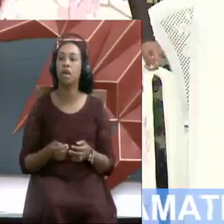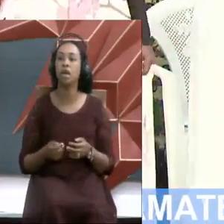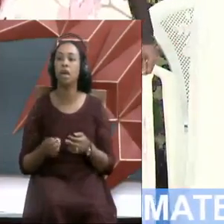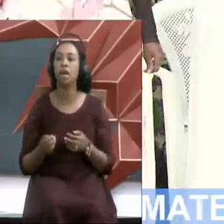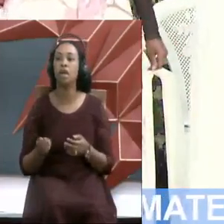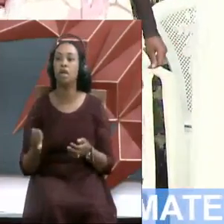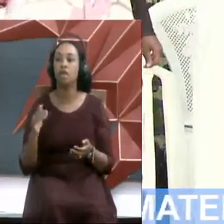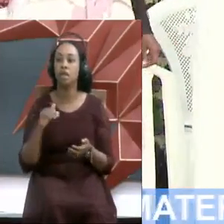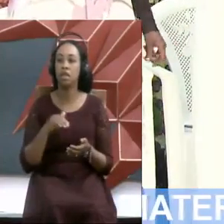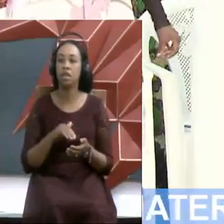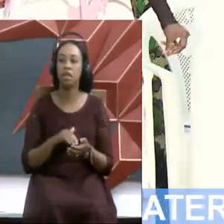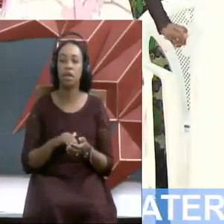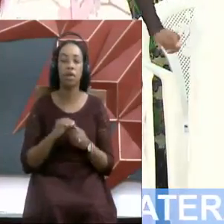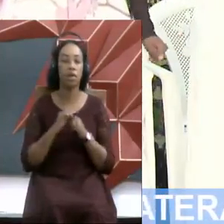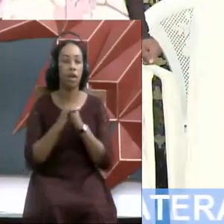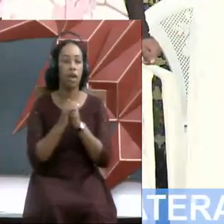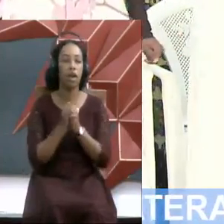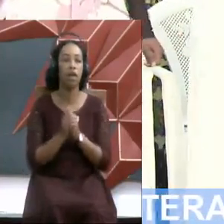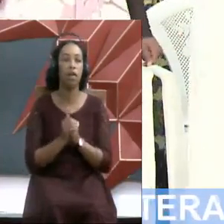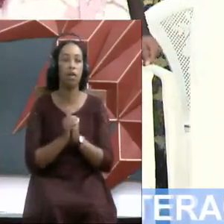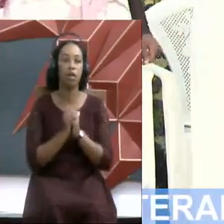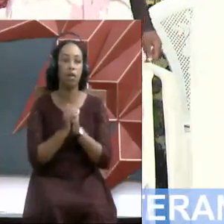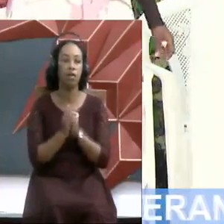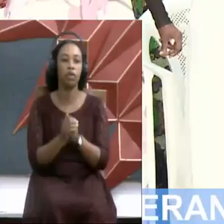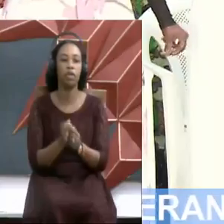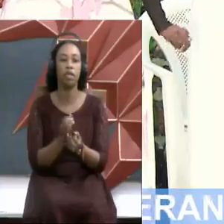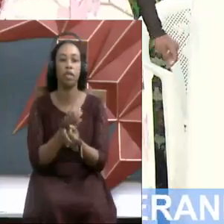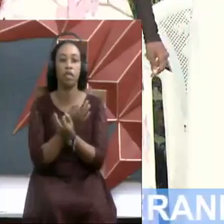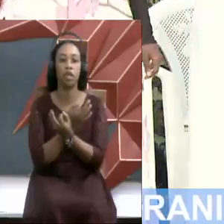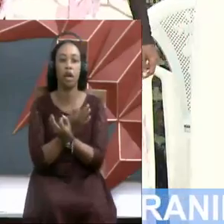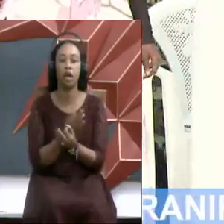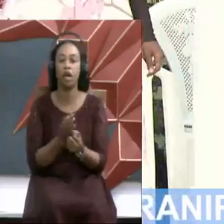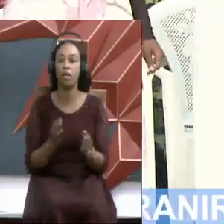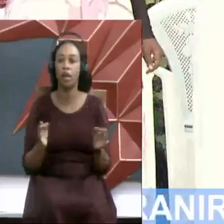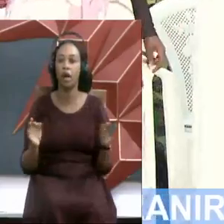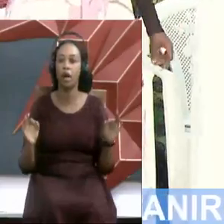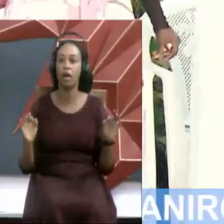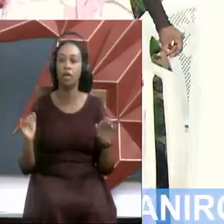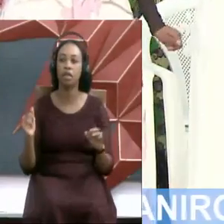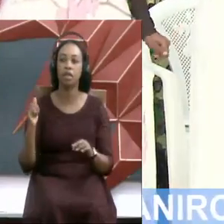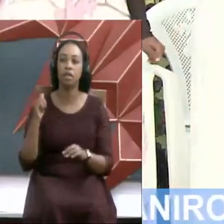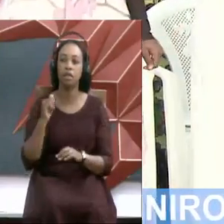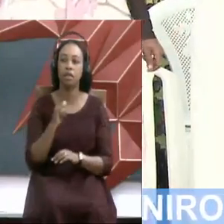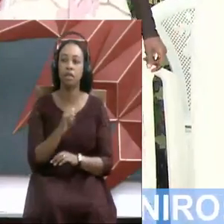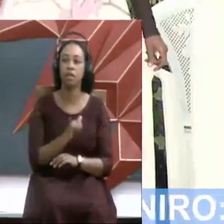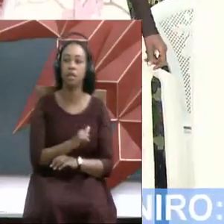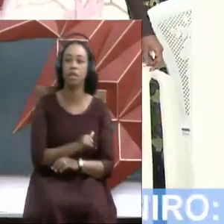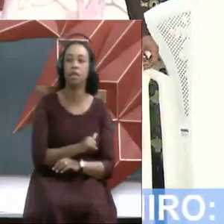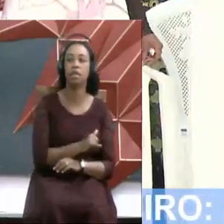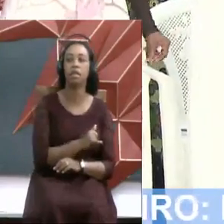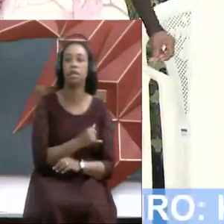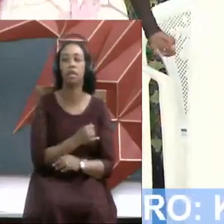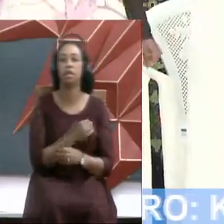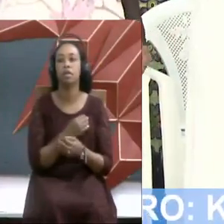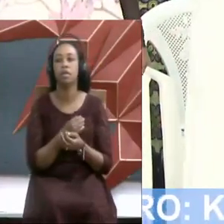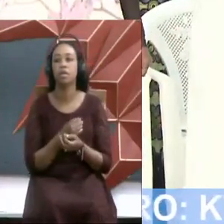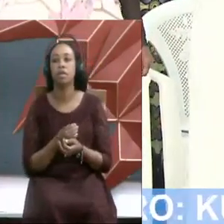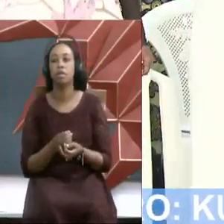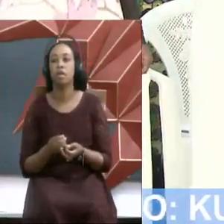Ukitukimbia Tena shangwe ya wokovu itabaki